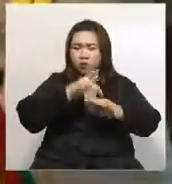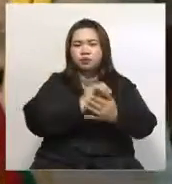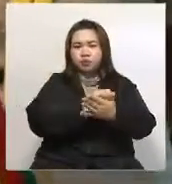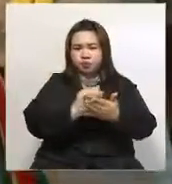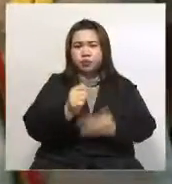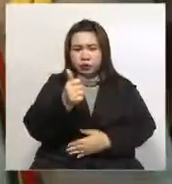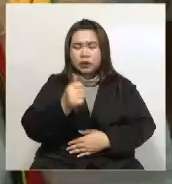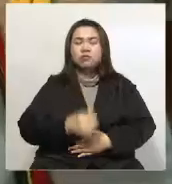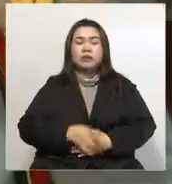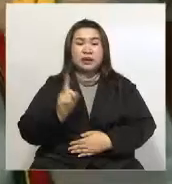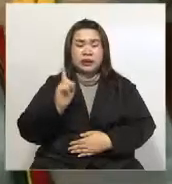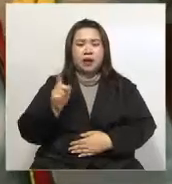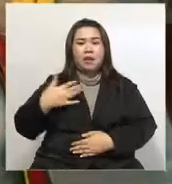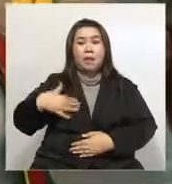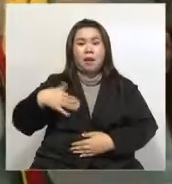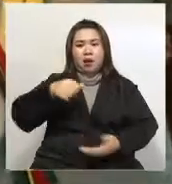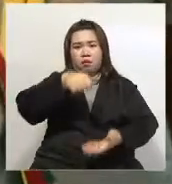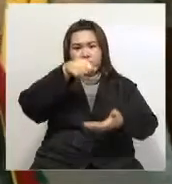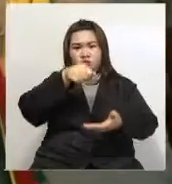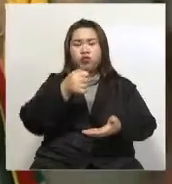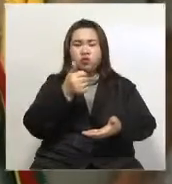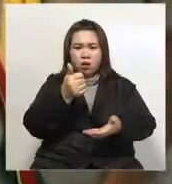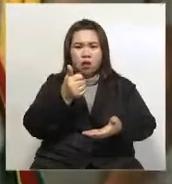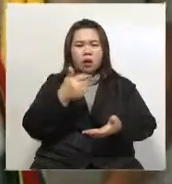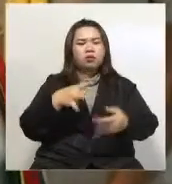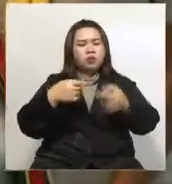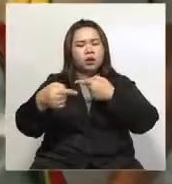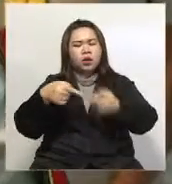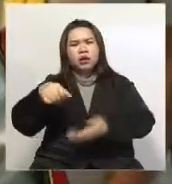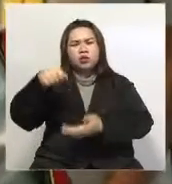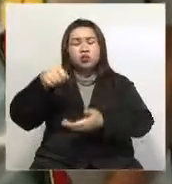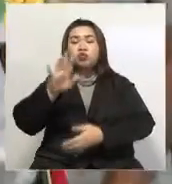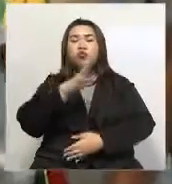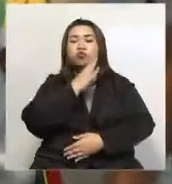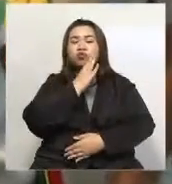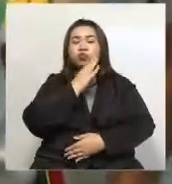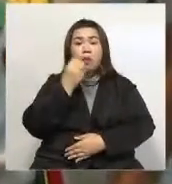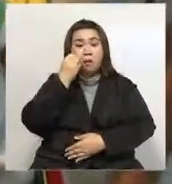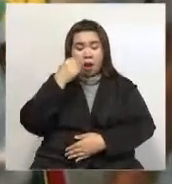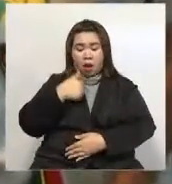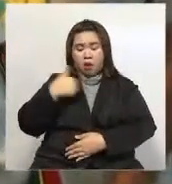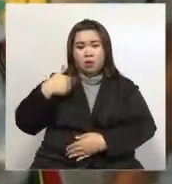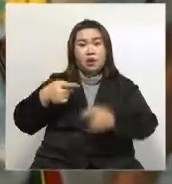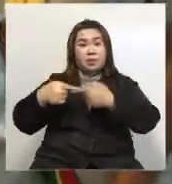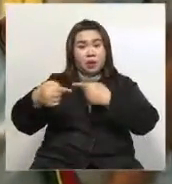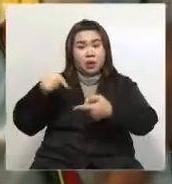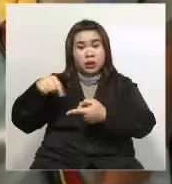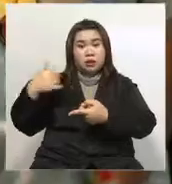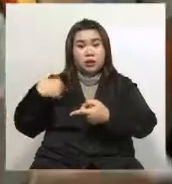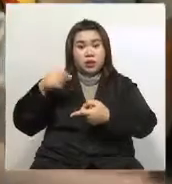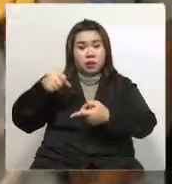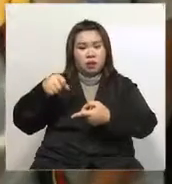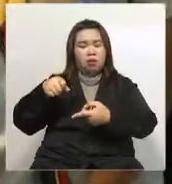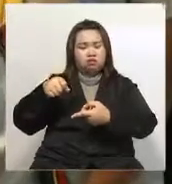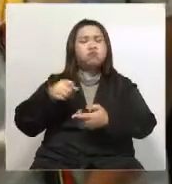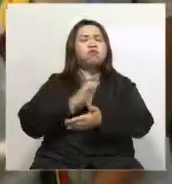คะก็คือจะใช้ถุงผ้าค่ะแล้วก็ลดการใช้ถุงพลาสติกอย่างเช่นถ้าที่บ้านมีถุงพลาสติกอยู่แล้วใช่ไหมคะก็สาม